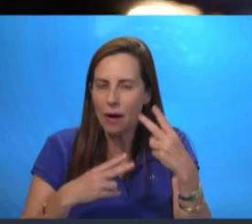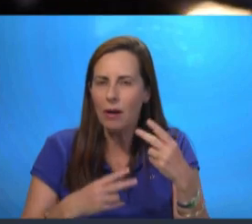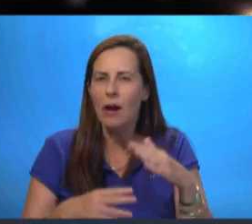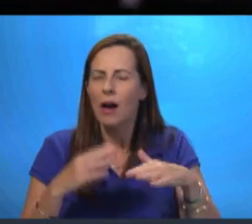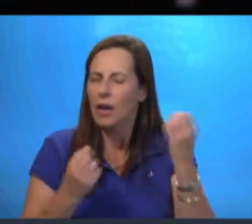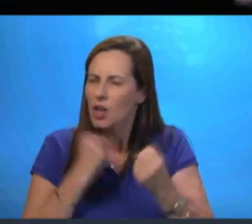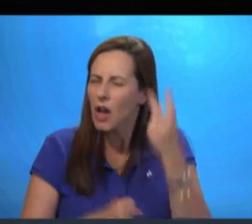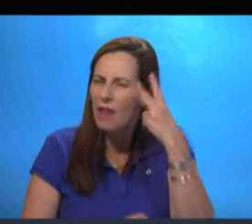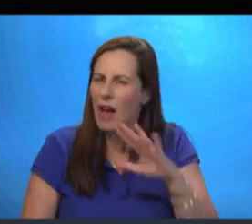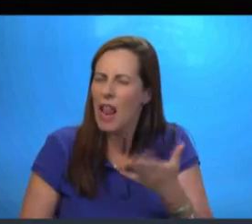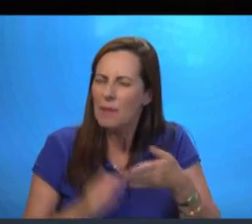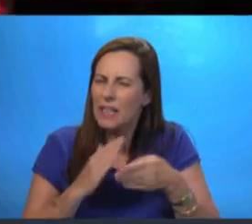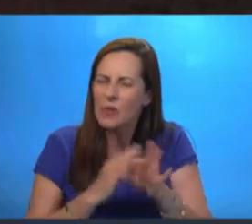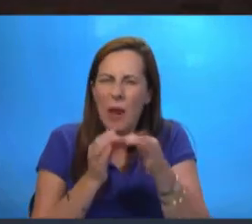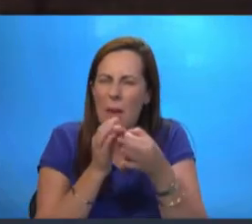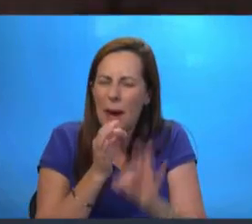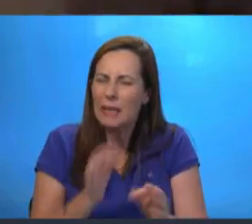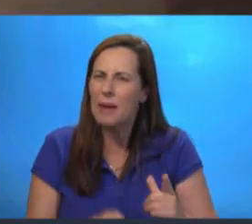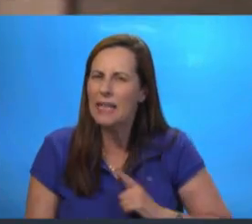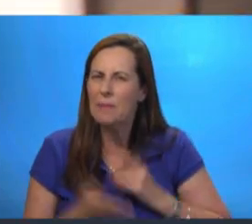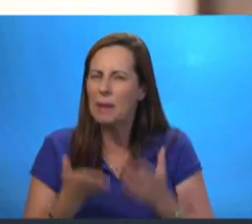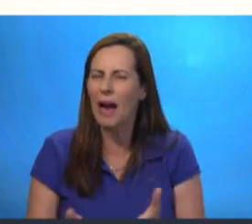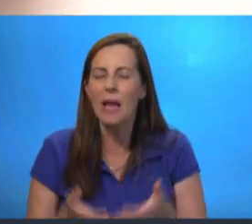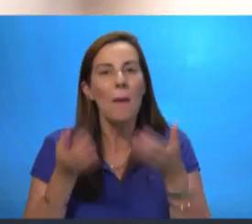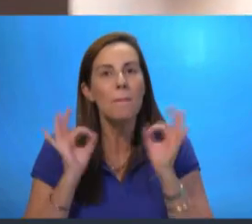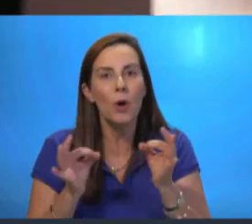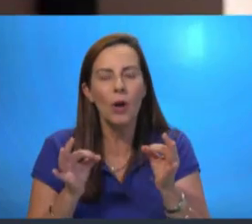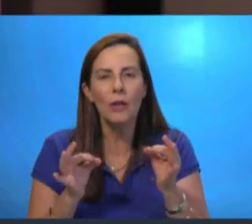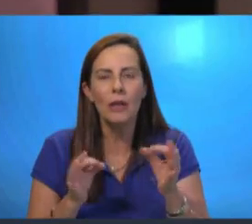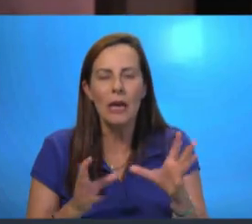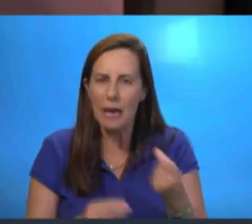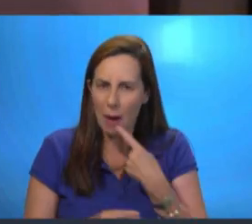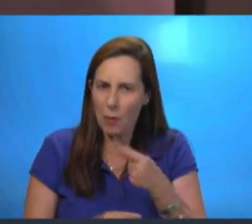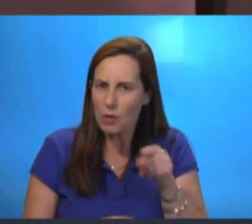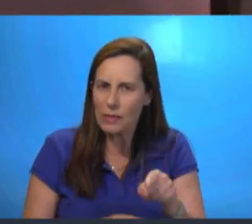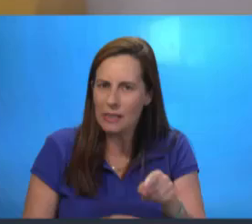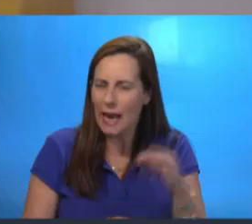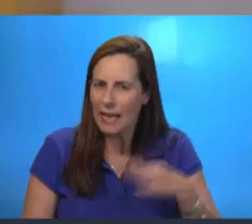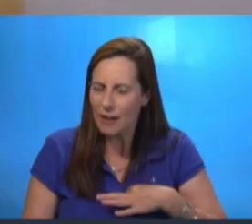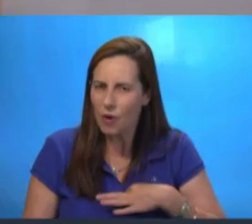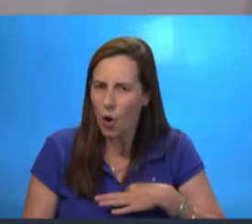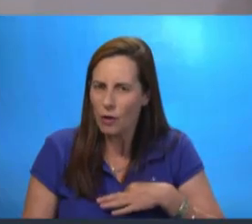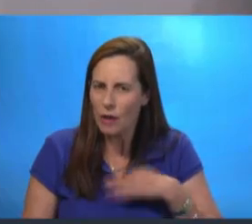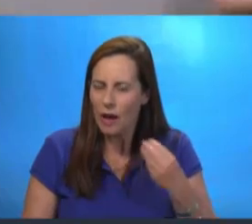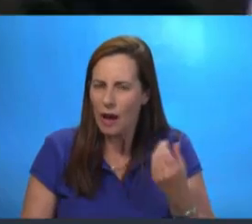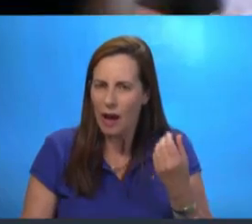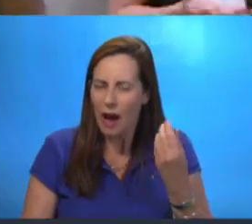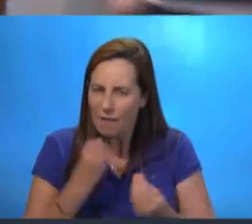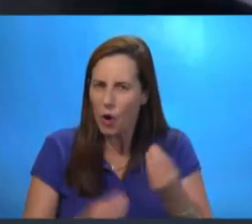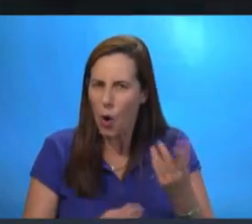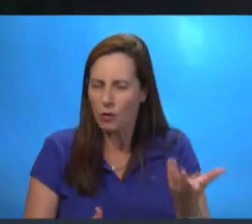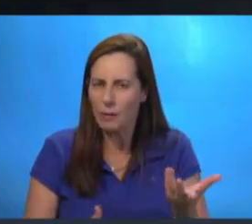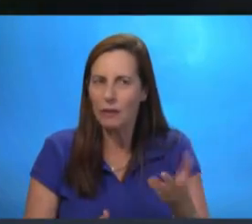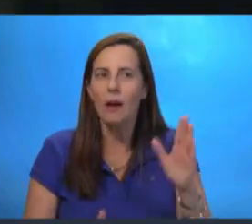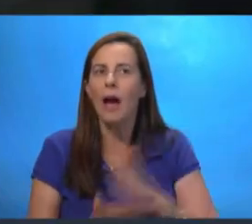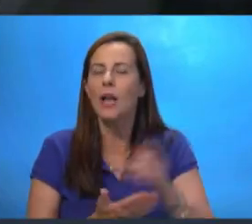להבין מדוע נכנסו לפרטים אינטימיים כאלו, במיוחד אם ההנחה הייתה שמדובר בנפגעות עבירות מין. בהתאם להחלטת כבוד השופט בני